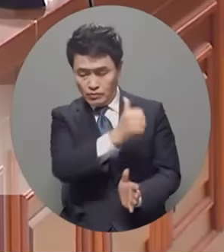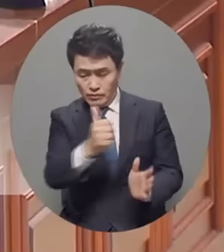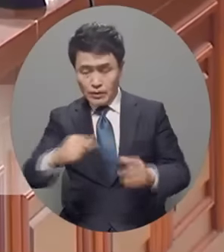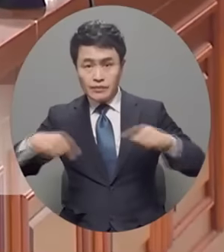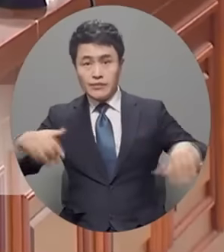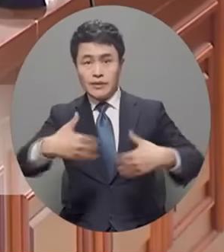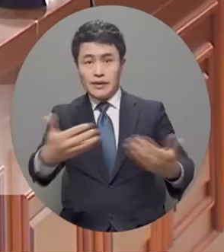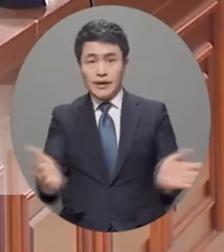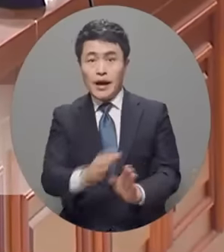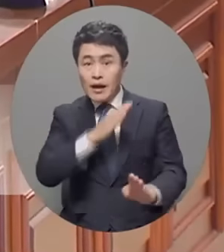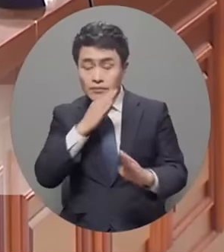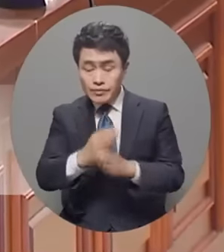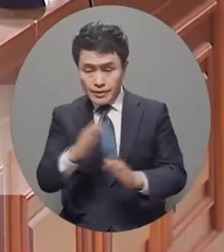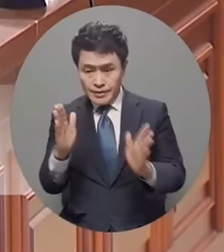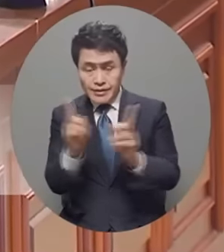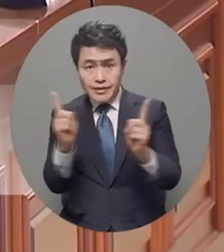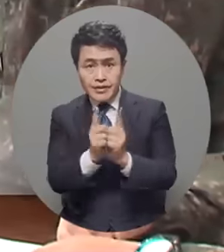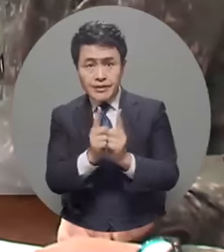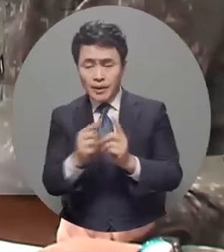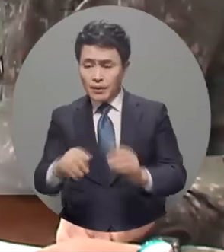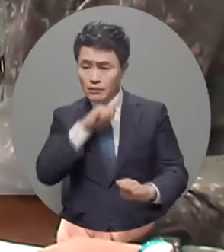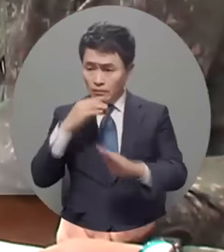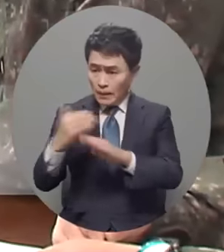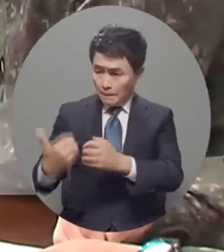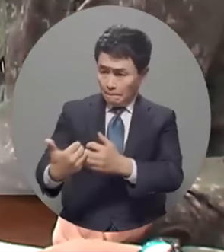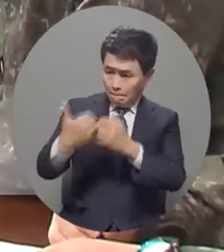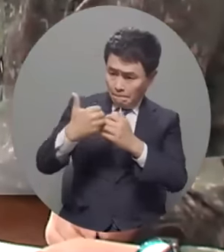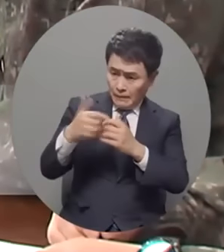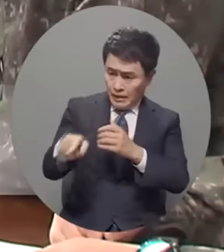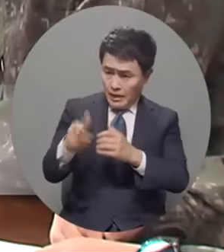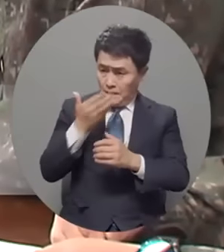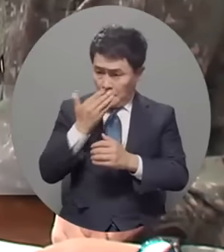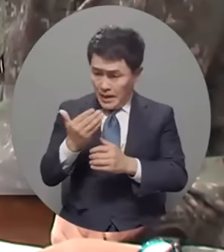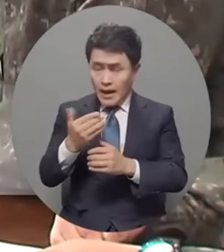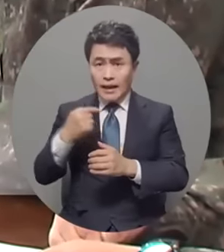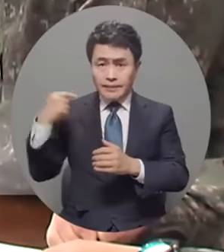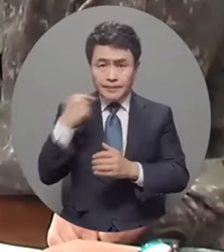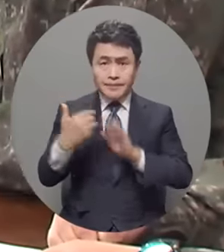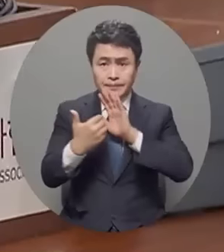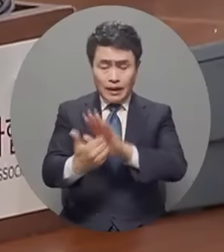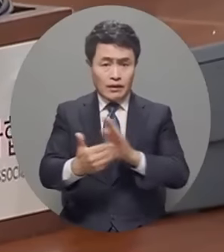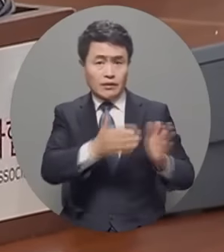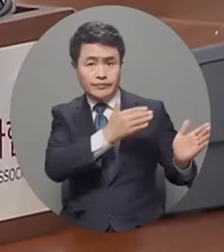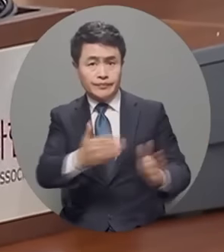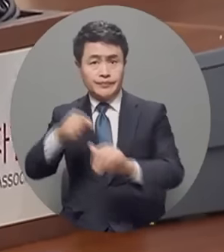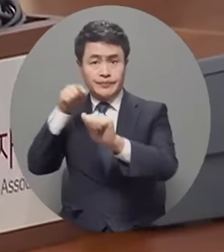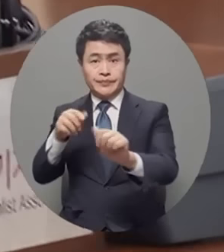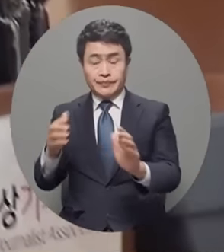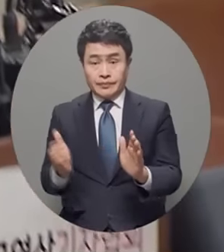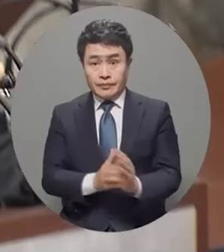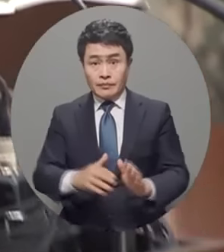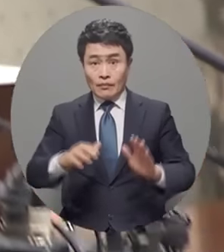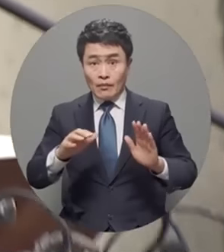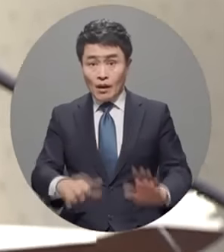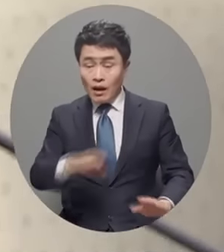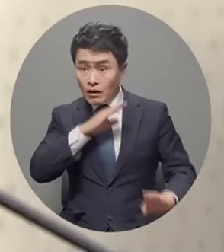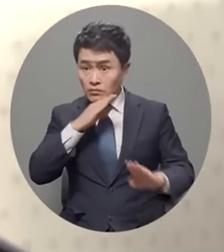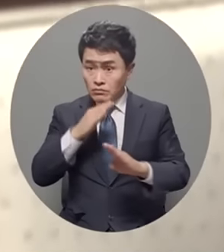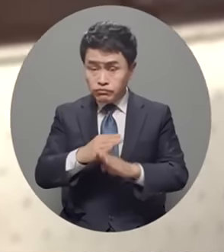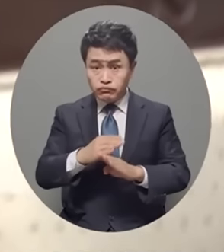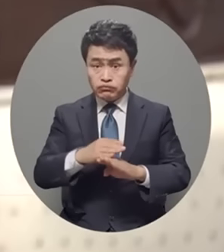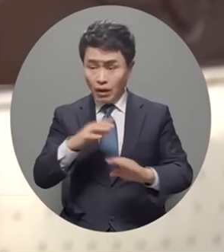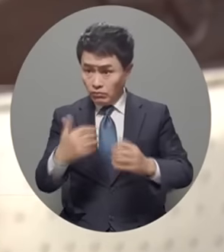빌미로 북한이 직접적인 도발을 감행할 가능성에 철저히 대비하라고 지시했습니다. 그러면서 북한의